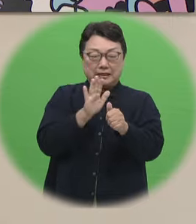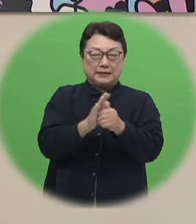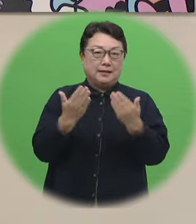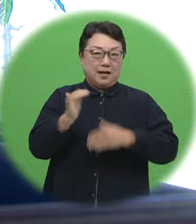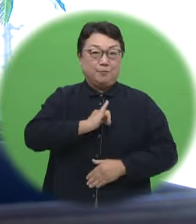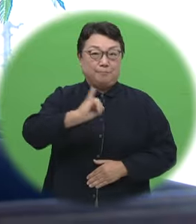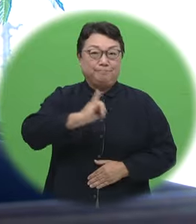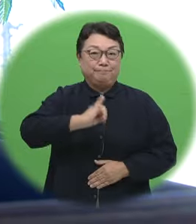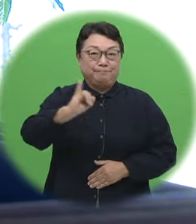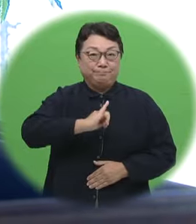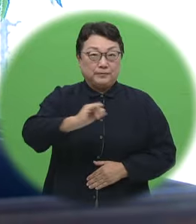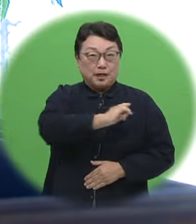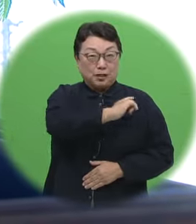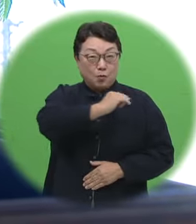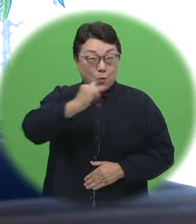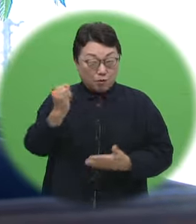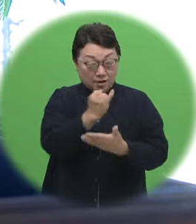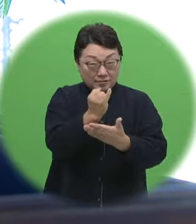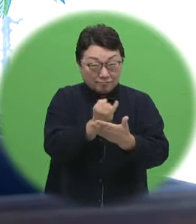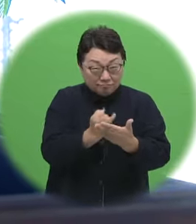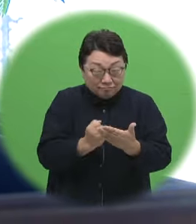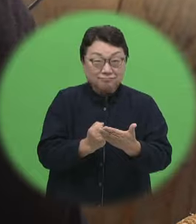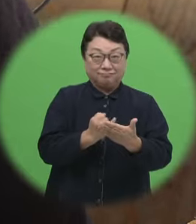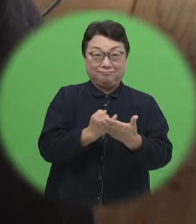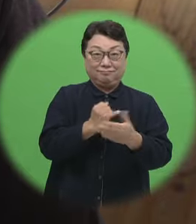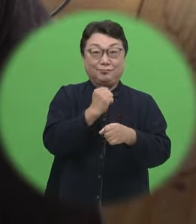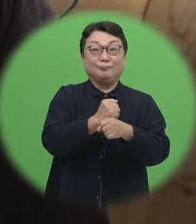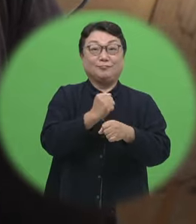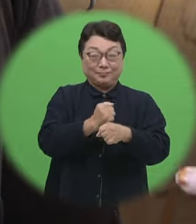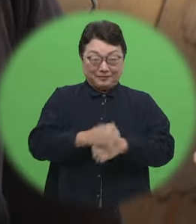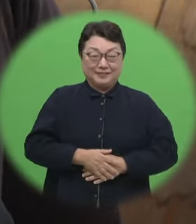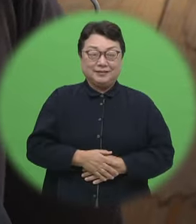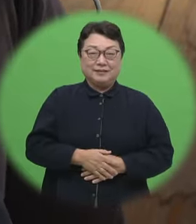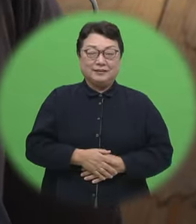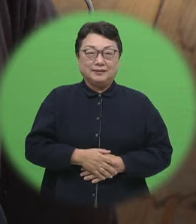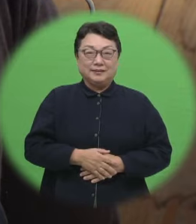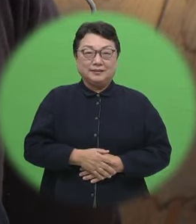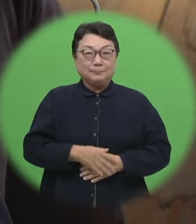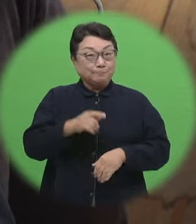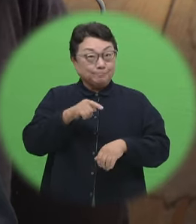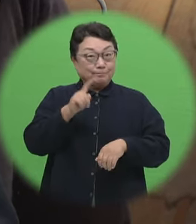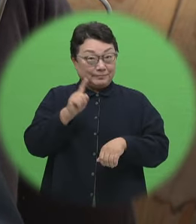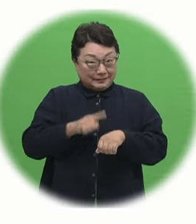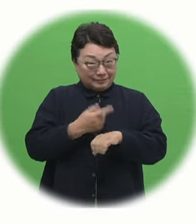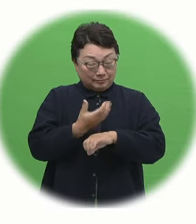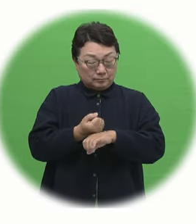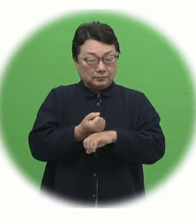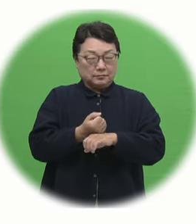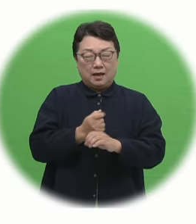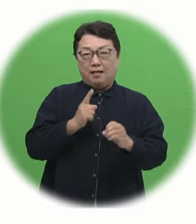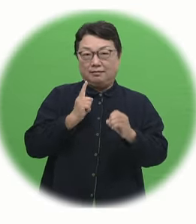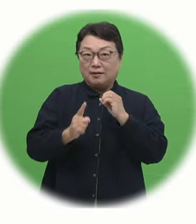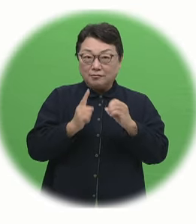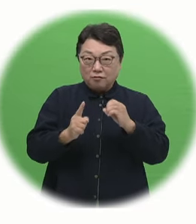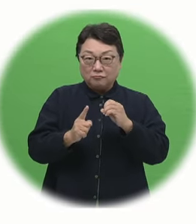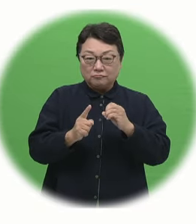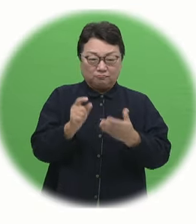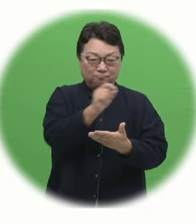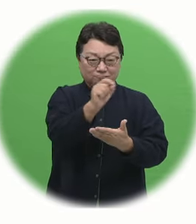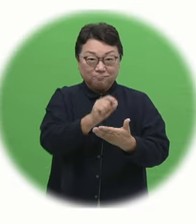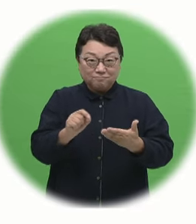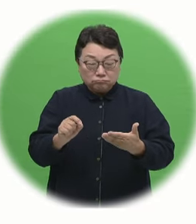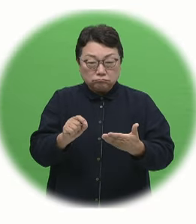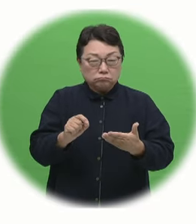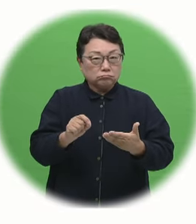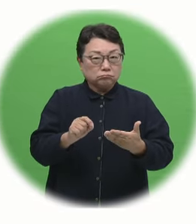通いながら数々の作品を生み出しています。その作風はデジタルアート、下書き